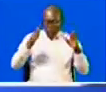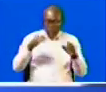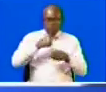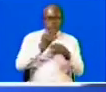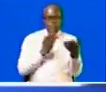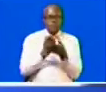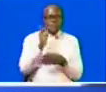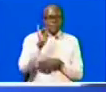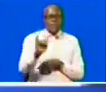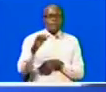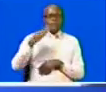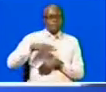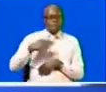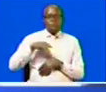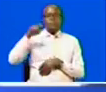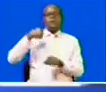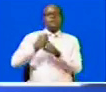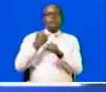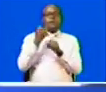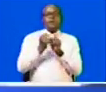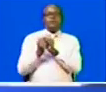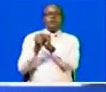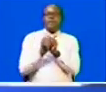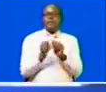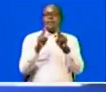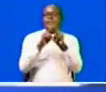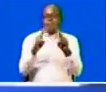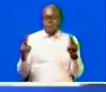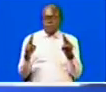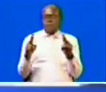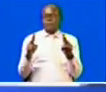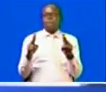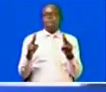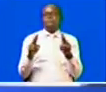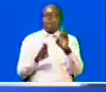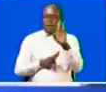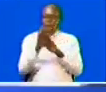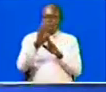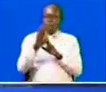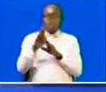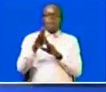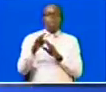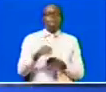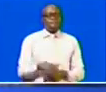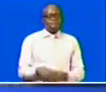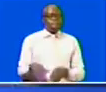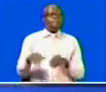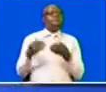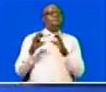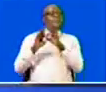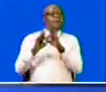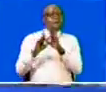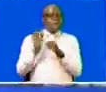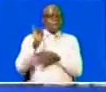kwamba watu wetu wanakaa pamoja kwa amani na wanafanya maendeleo. Hakuna fitina ingine sasa. Ni tamasha za kitamaduni